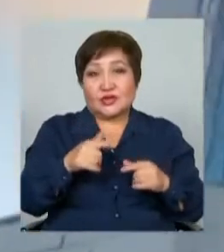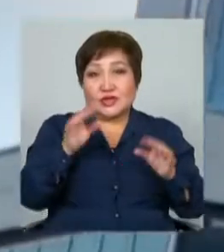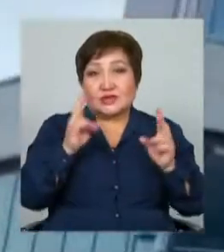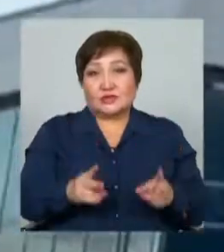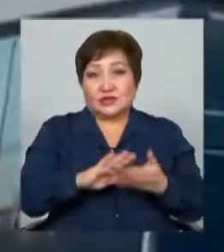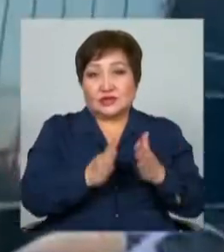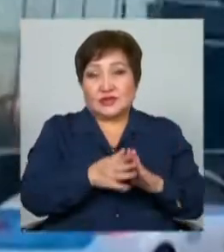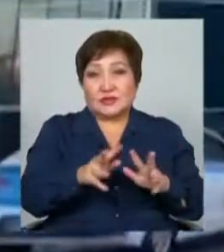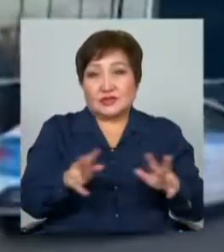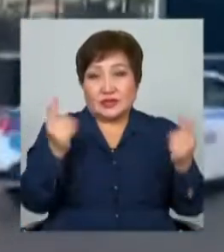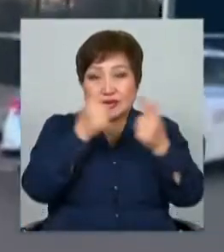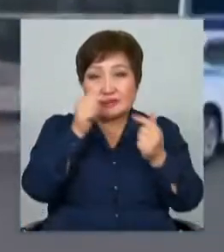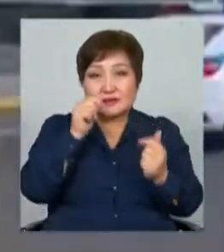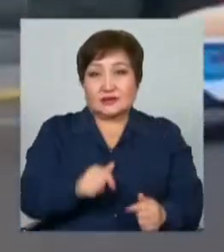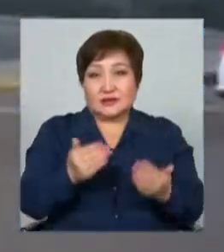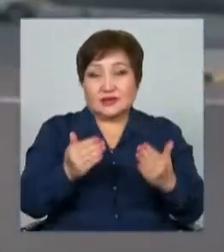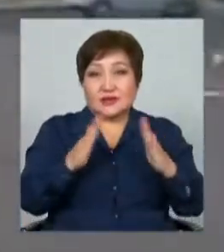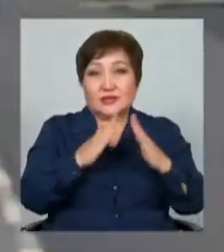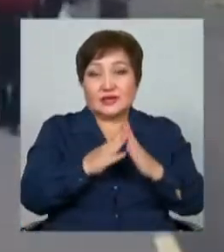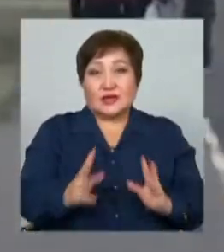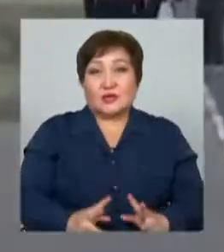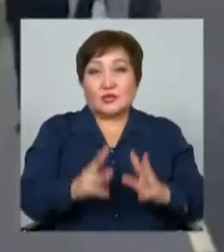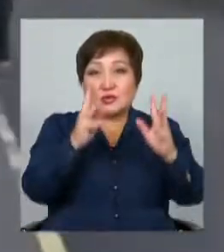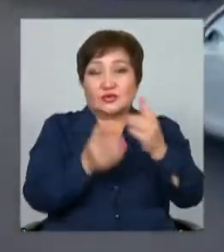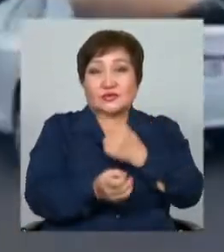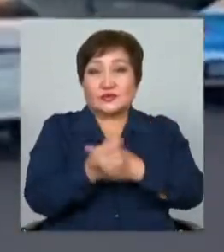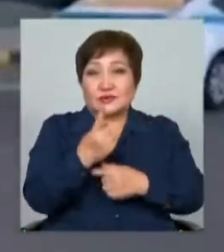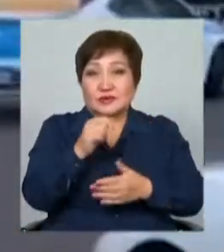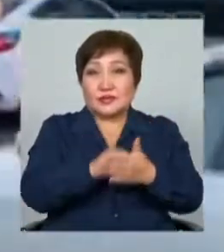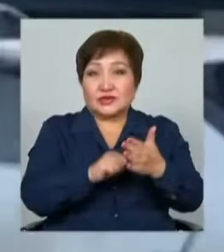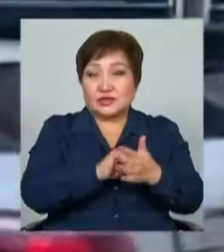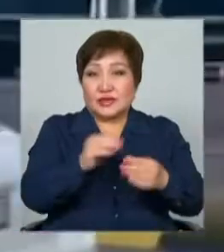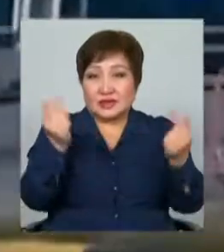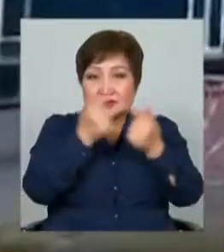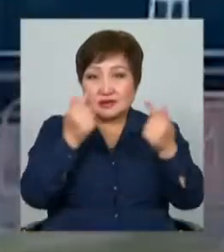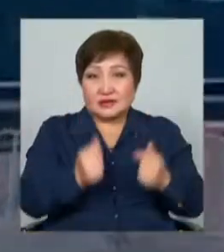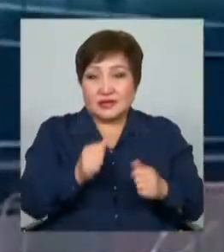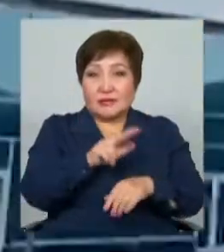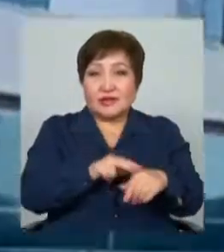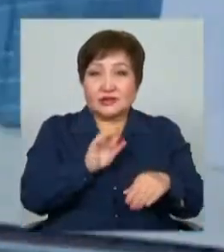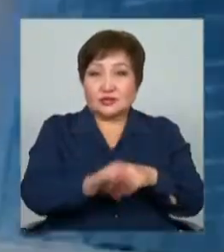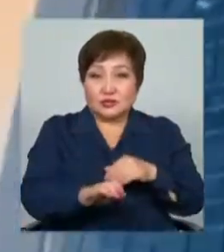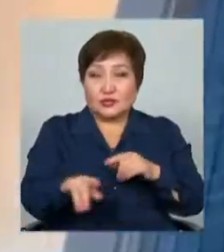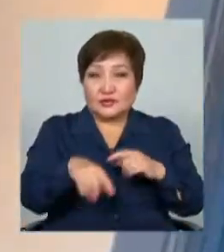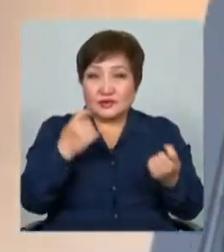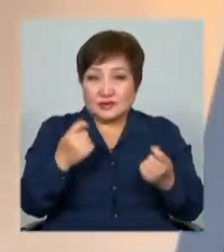сәйкес, қазір ғимаратта өрттің шығуы бойынша барлық деректер полицияға жолданды. Келтірілген залалдың